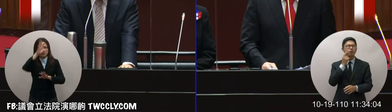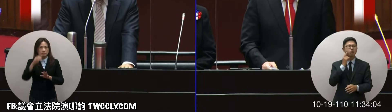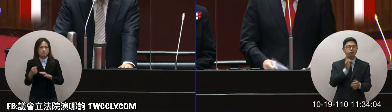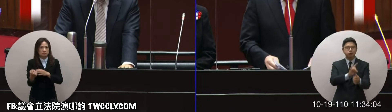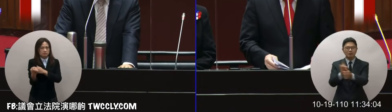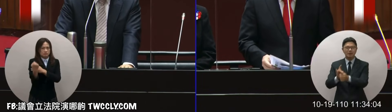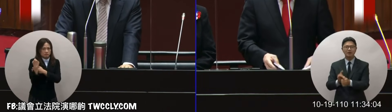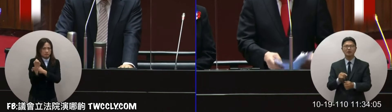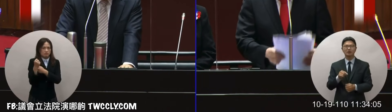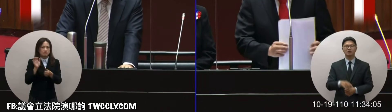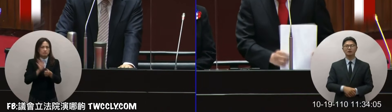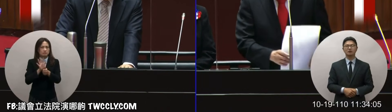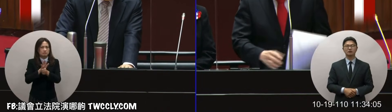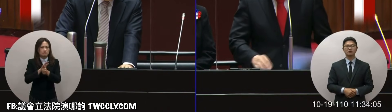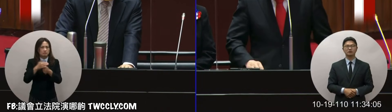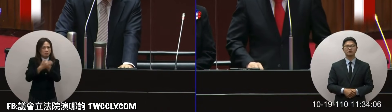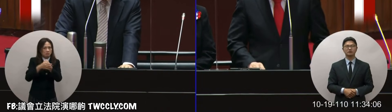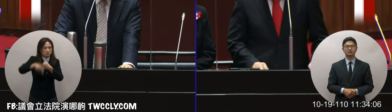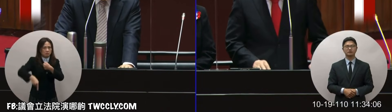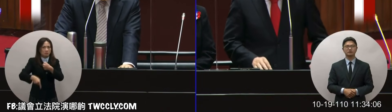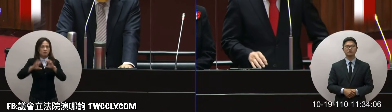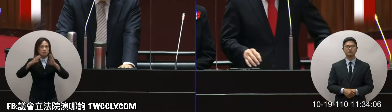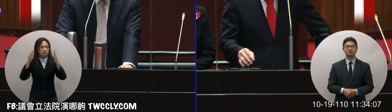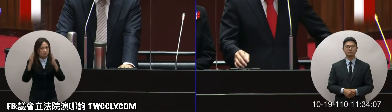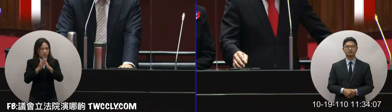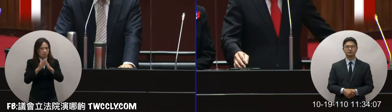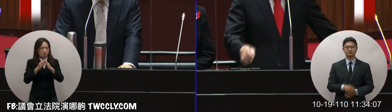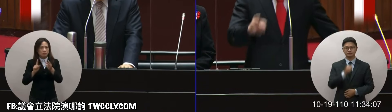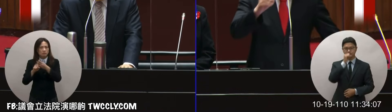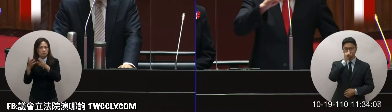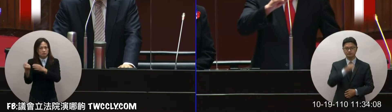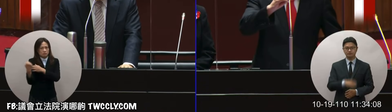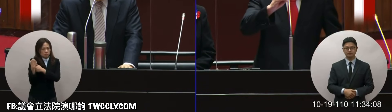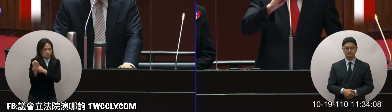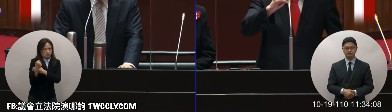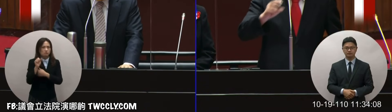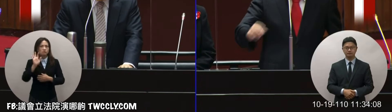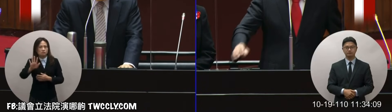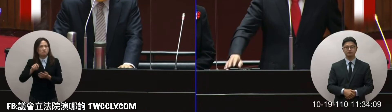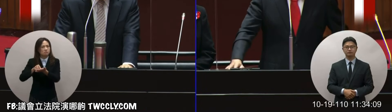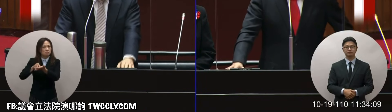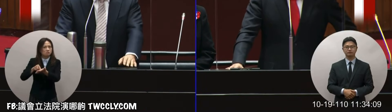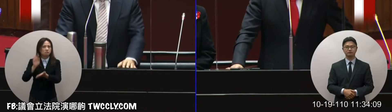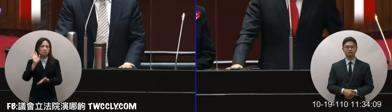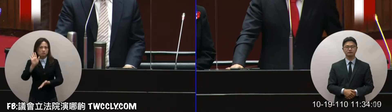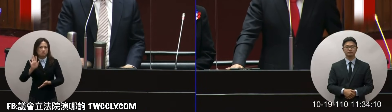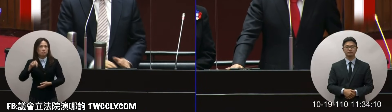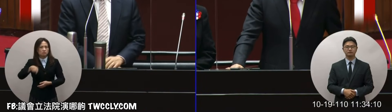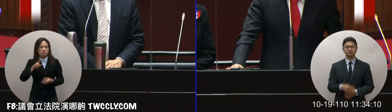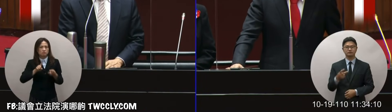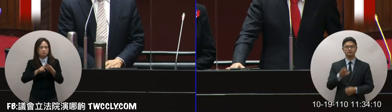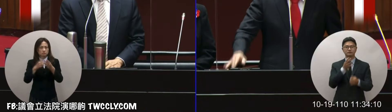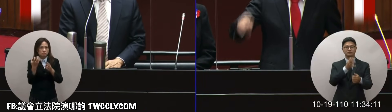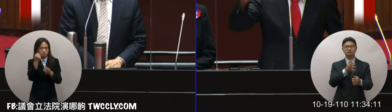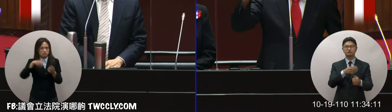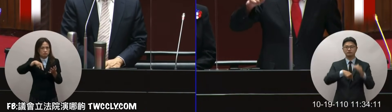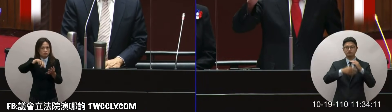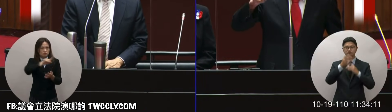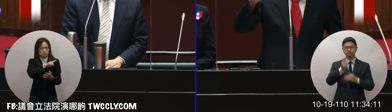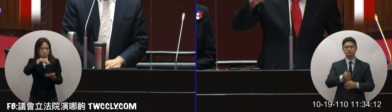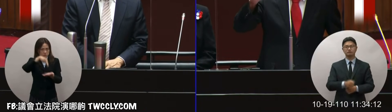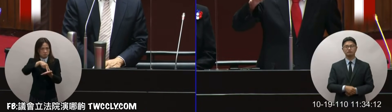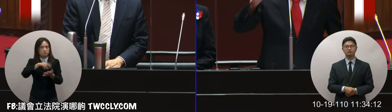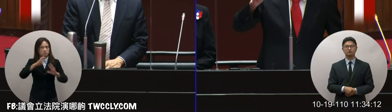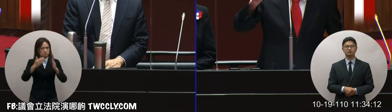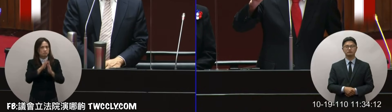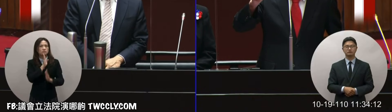这个土地，为这个国家主权努力。我们是主权独立的国家。 请问院长，